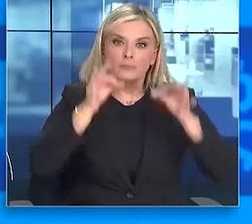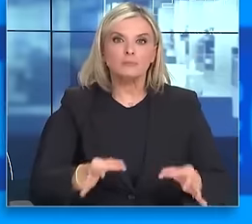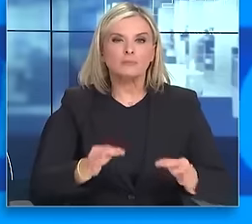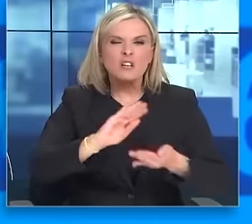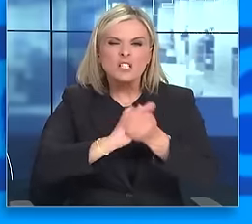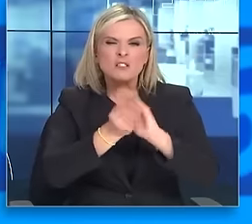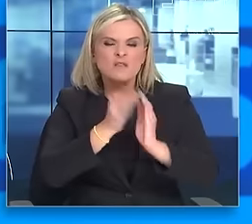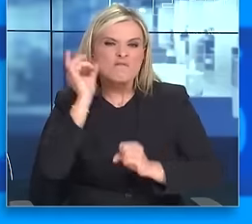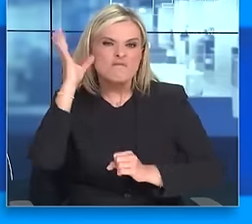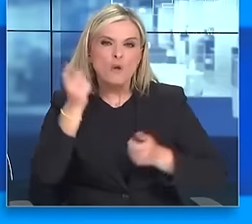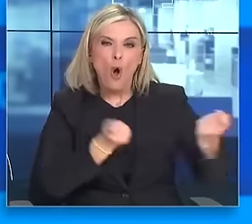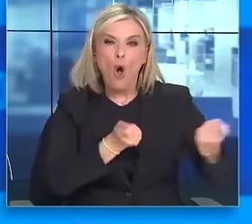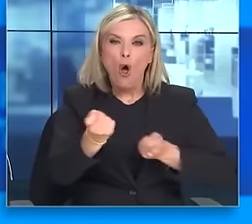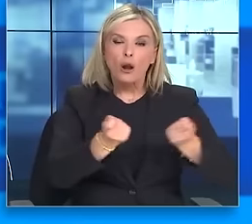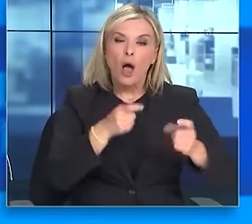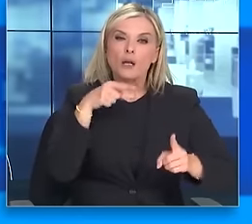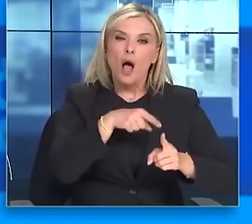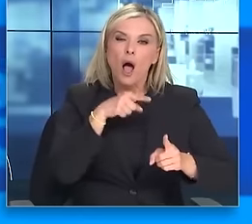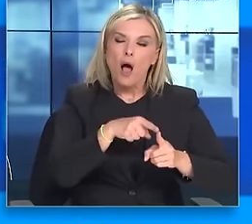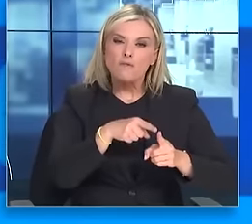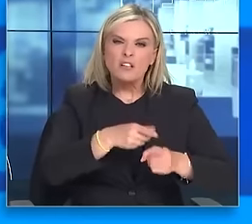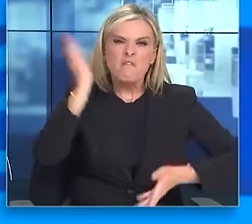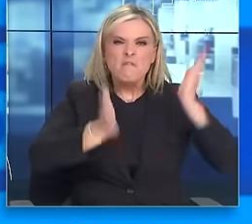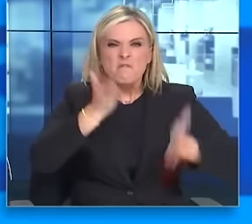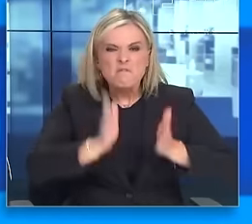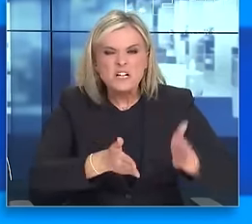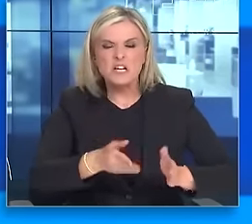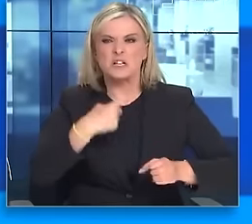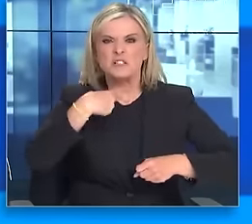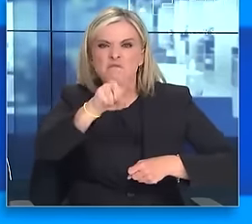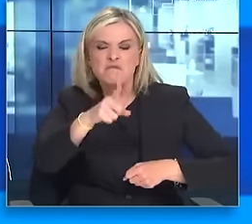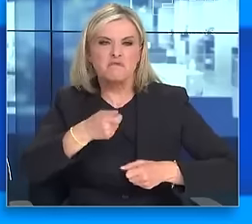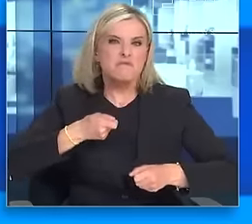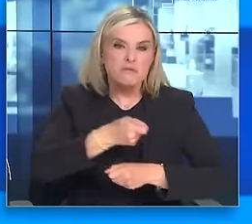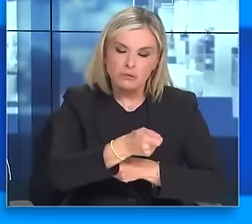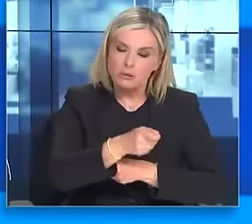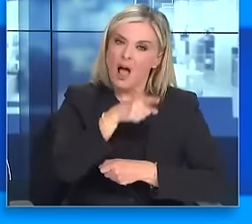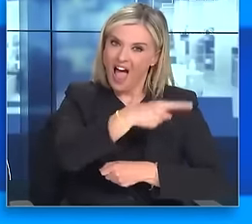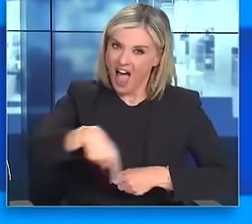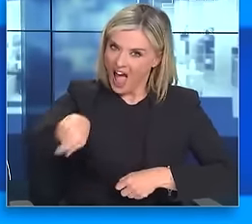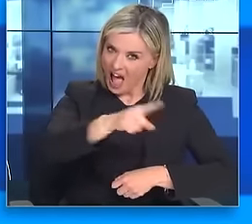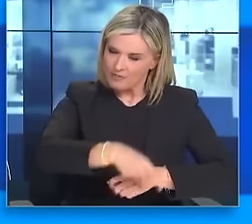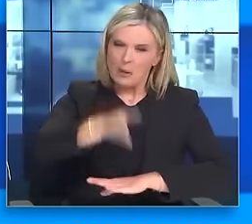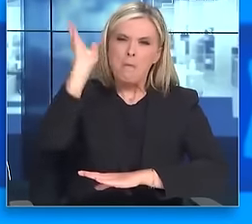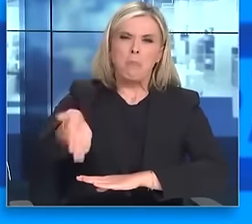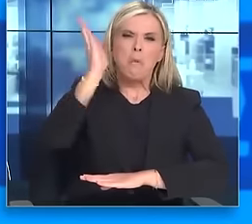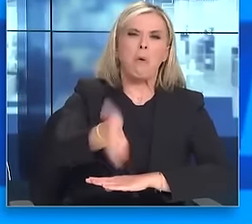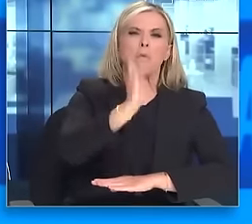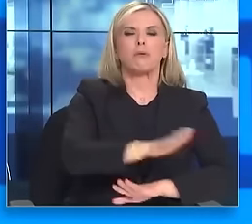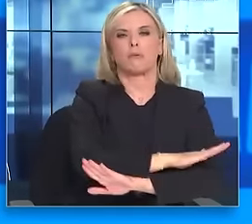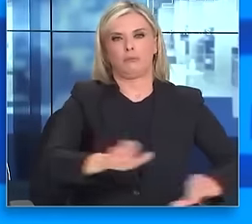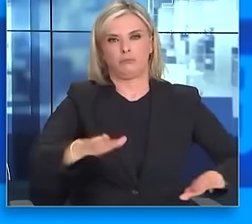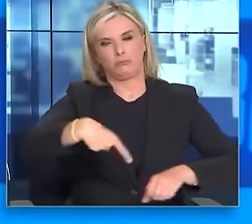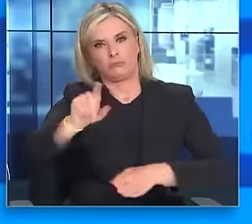συμμορία, η οποία ασκούσε συστηματικά βία. Και θα αποδοθούν ευθύνες και θα καταδικαστούν άνθρωποι, πιστεύω, αν